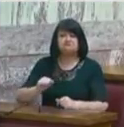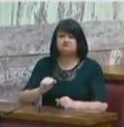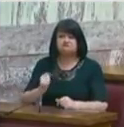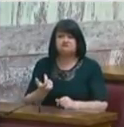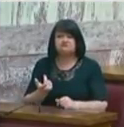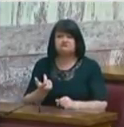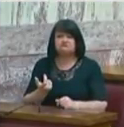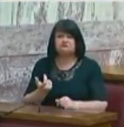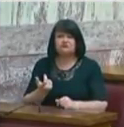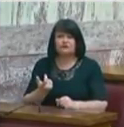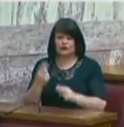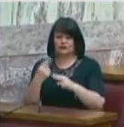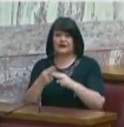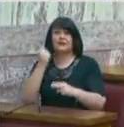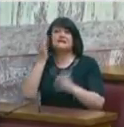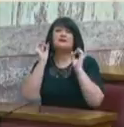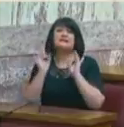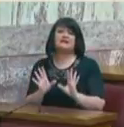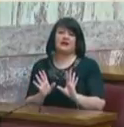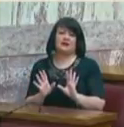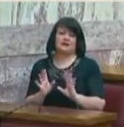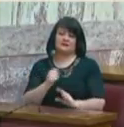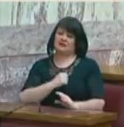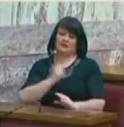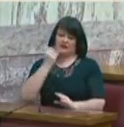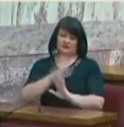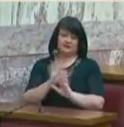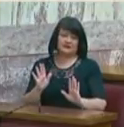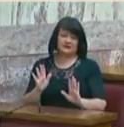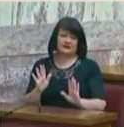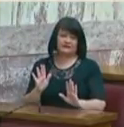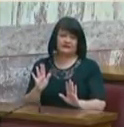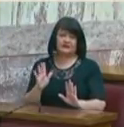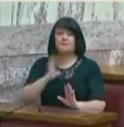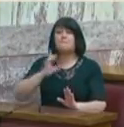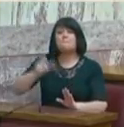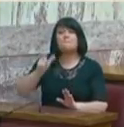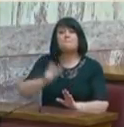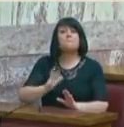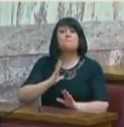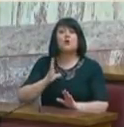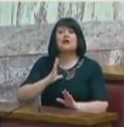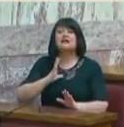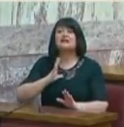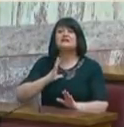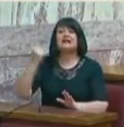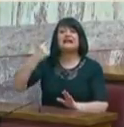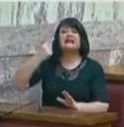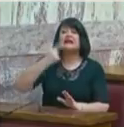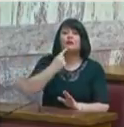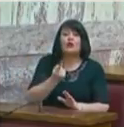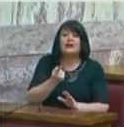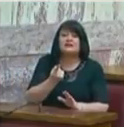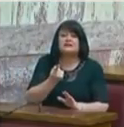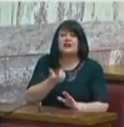όποια αξιοπιστία σας έχει απομείνει. Πώς να πάρουν στα σοβαρά οι πολίτες την κριτική σας, πώς